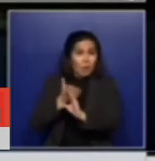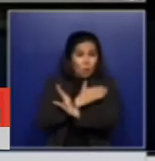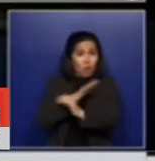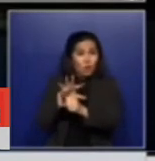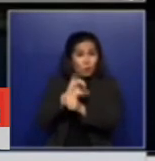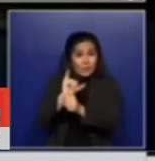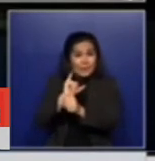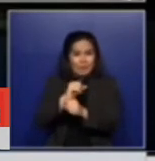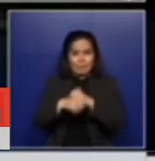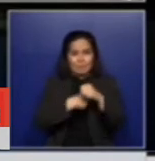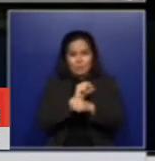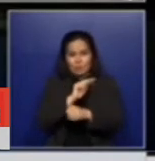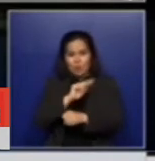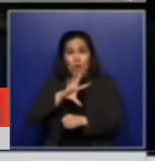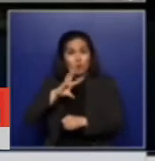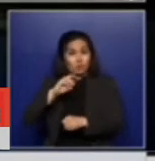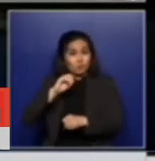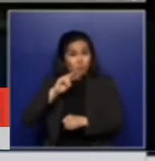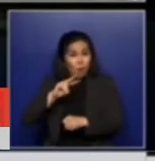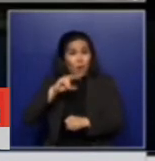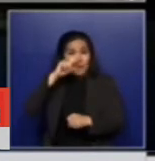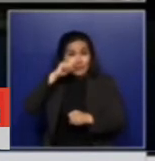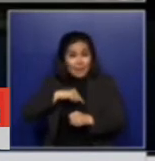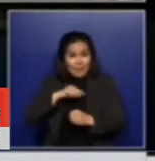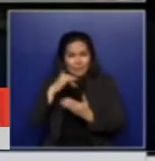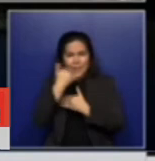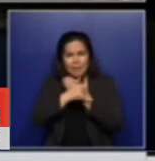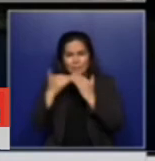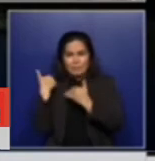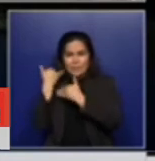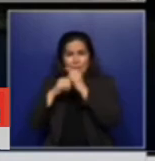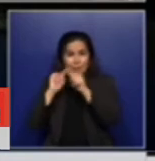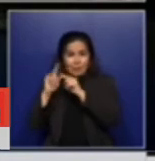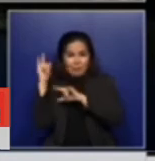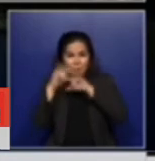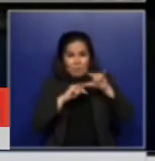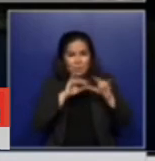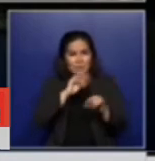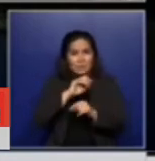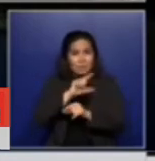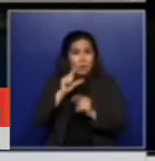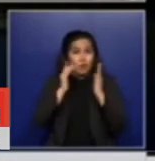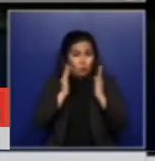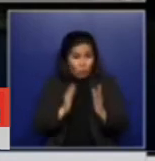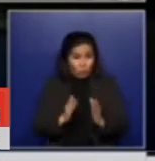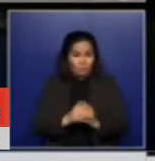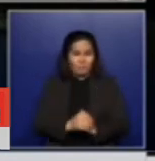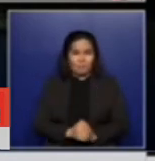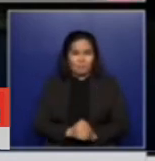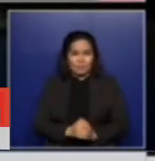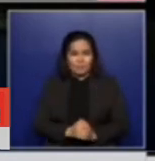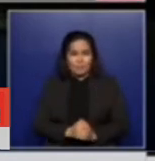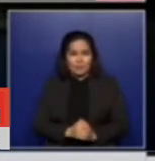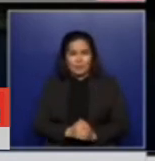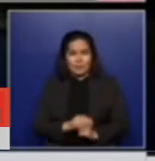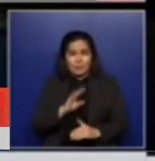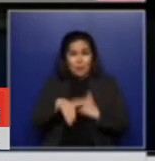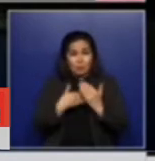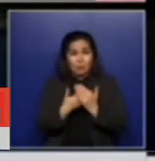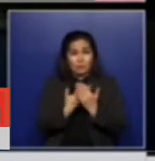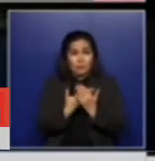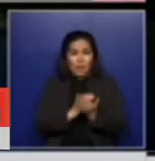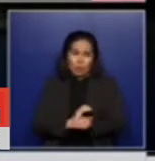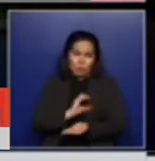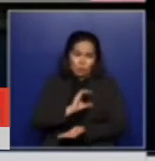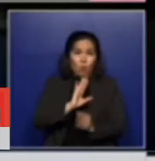62เรามีนักท่องเที่ยว40ล้านคนครับเพราะฉะนั้นทั้งหมดจะเป็นการลงทุนภาคเอกชนก็ดีการ